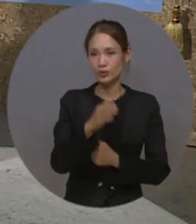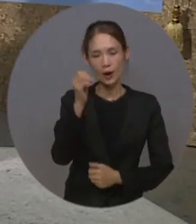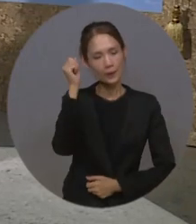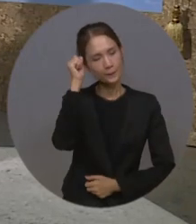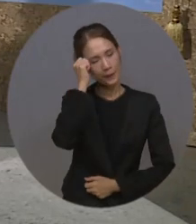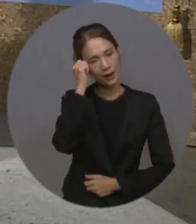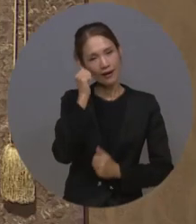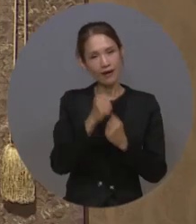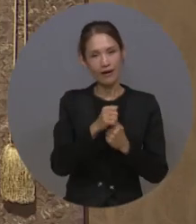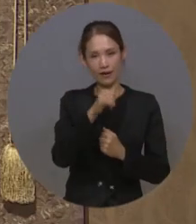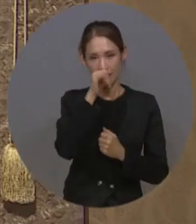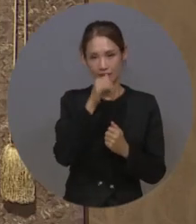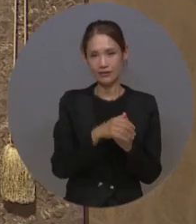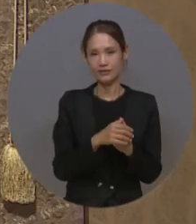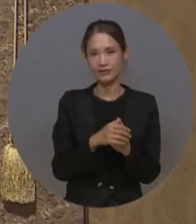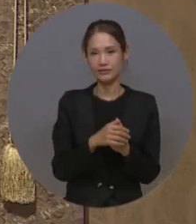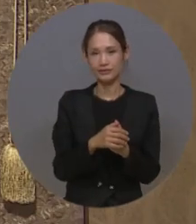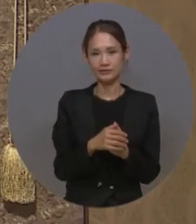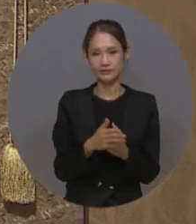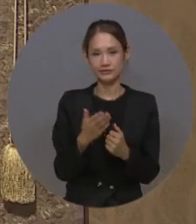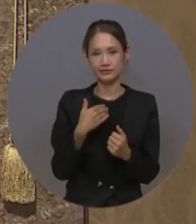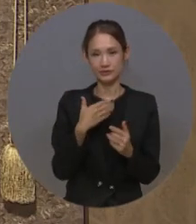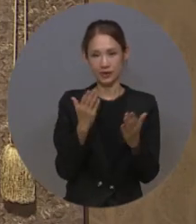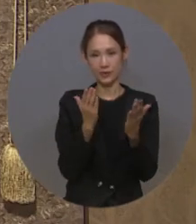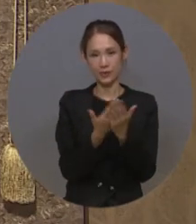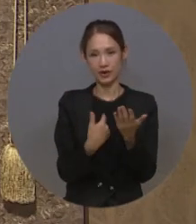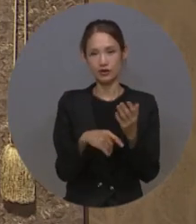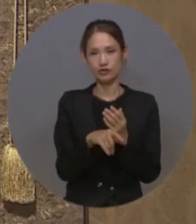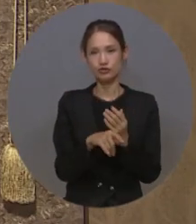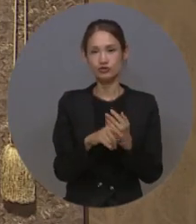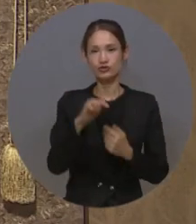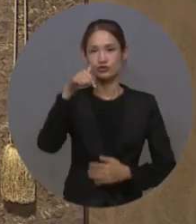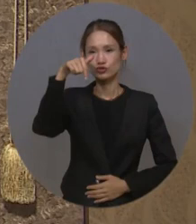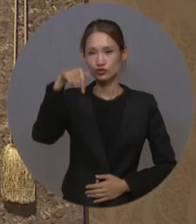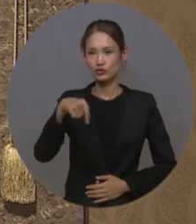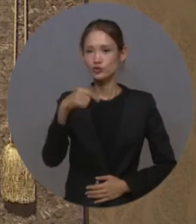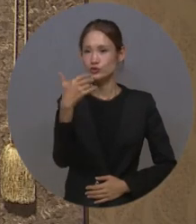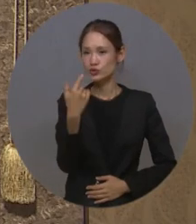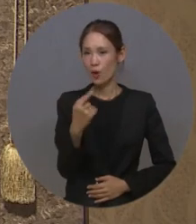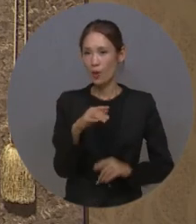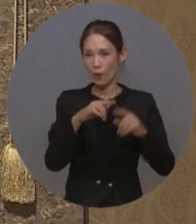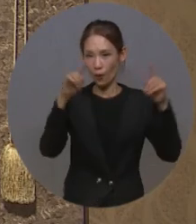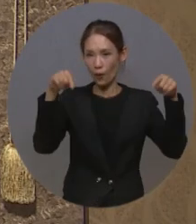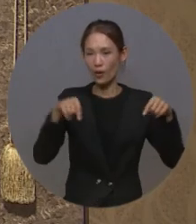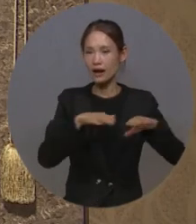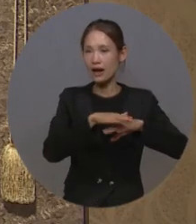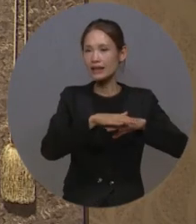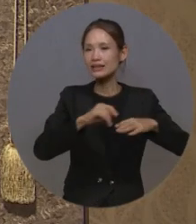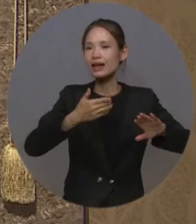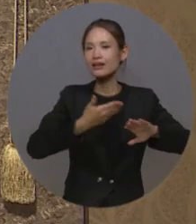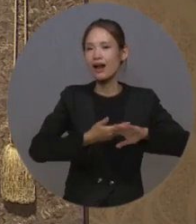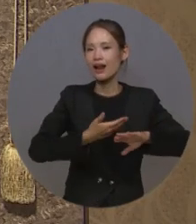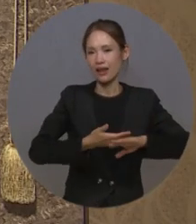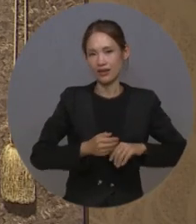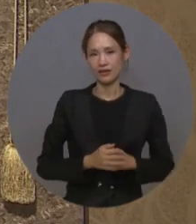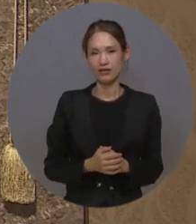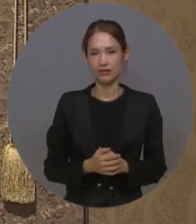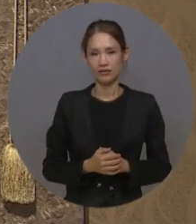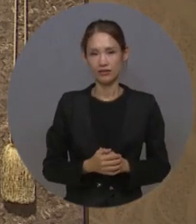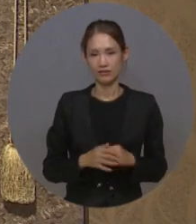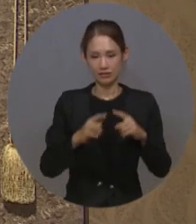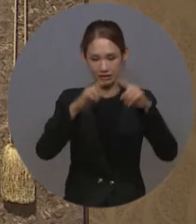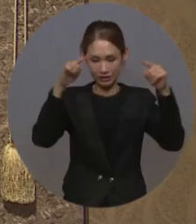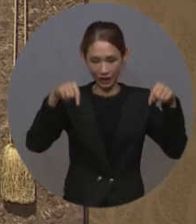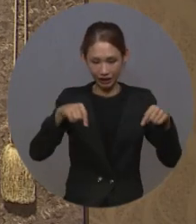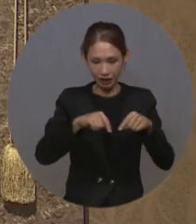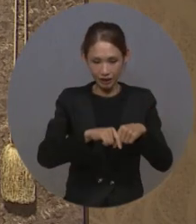아. 베개를 나한테 맞출 수 있으려면 예. 구조가 달라져요. 지금 베개 그냥 네모나잖아요. 네. 그럼 맞출 수가